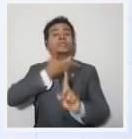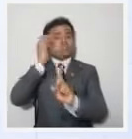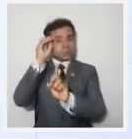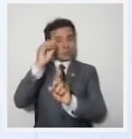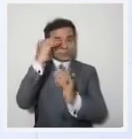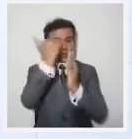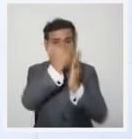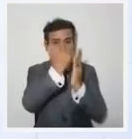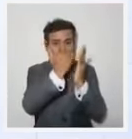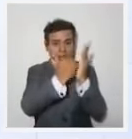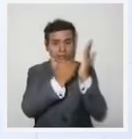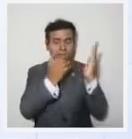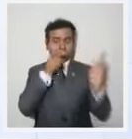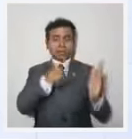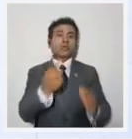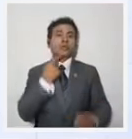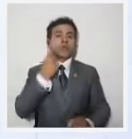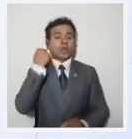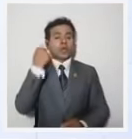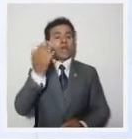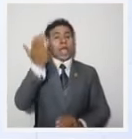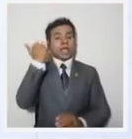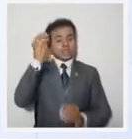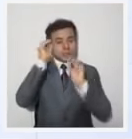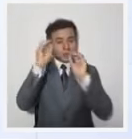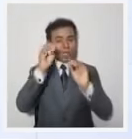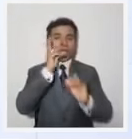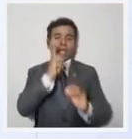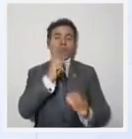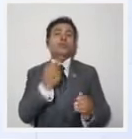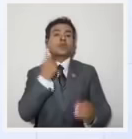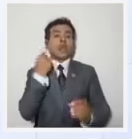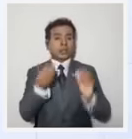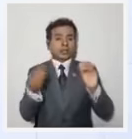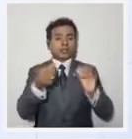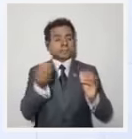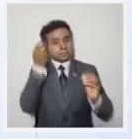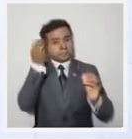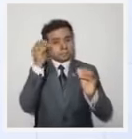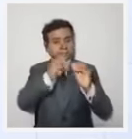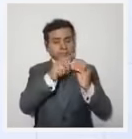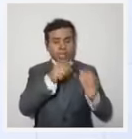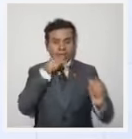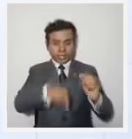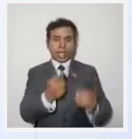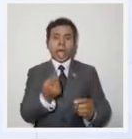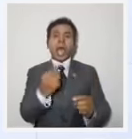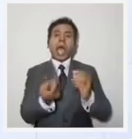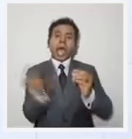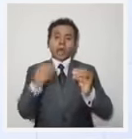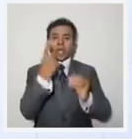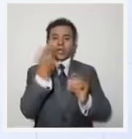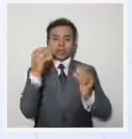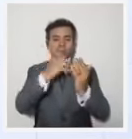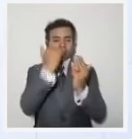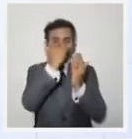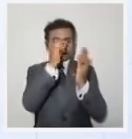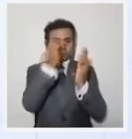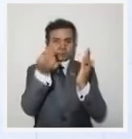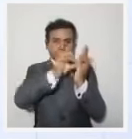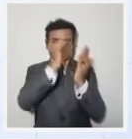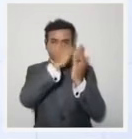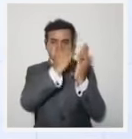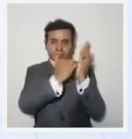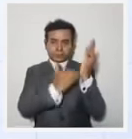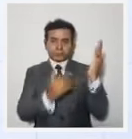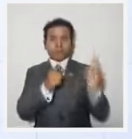কোভিড-19 সামাজিক এবং প্রাতিষ্ঠানিক সংক্রমণ প্রতিরোধ নিয়ন্ত্রণ কার্যকরী নির্দেশনা গতদিন আমরা বলেছিলাম একটি গাইডলাইন সংযুক্ত হয়েছে,